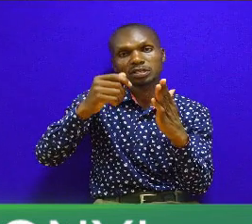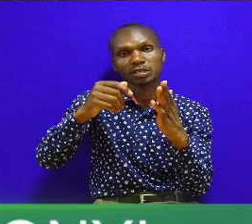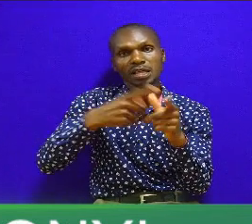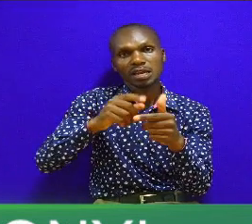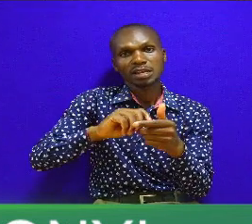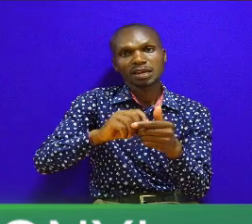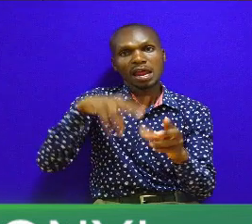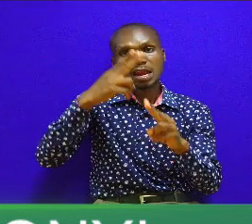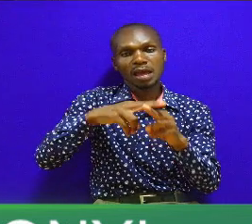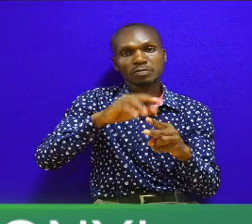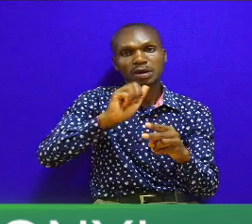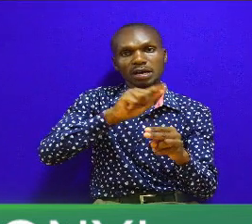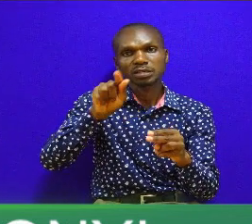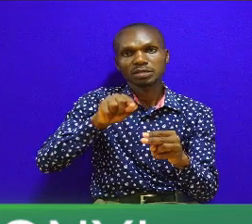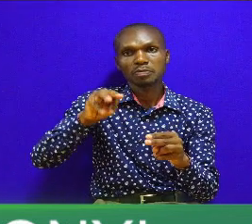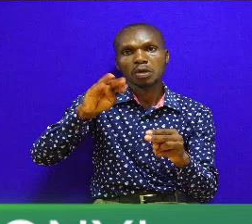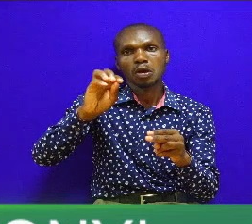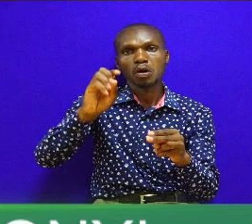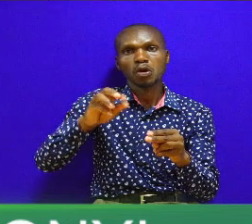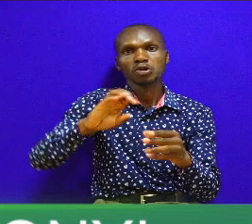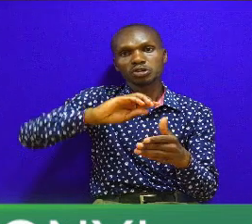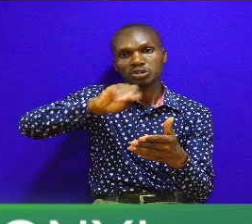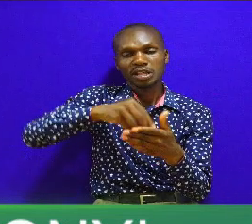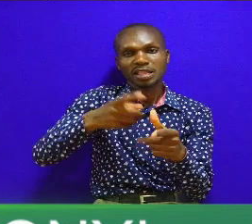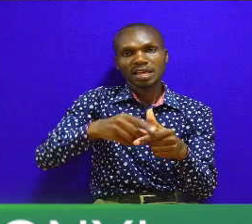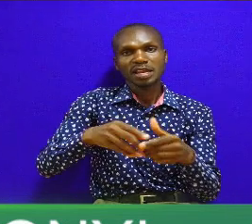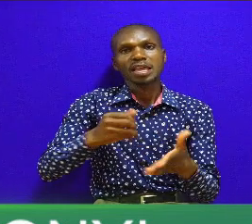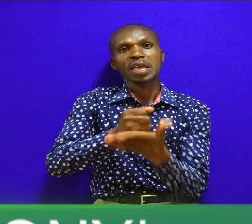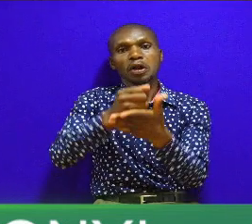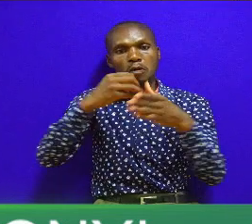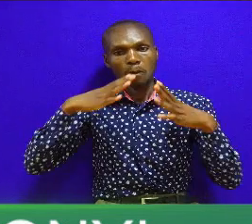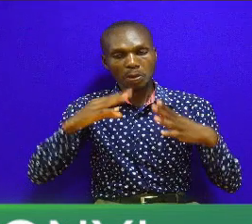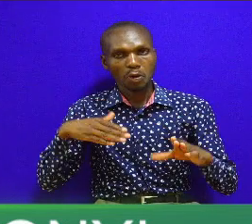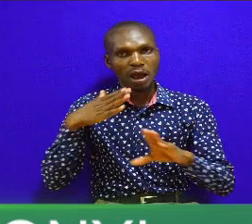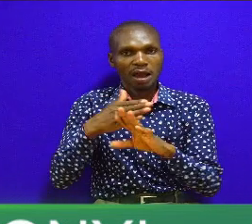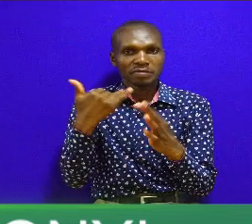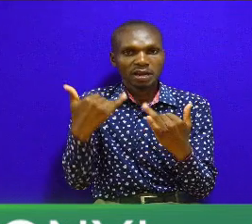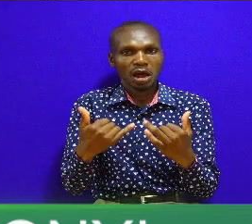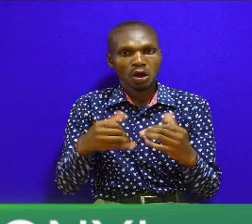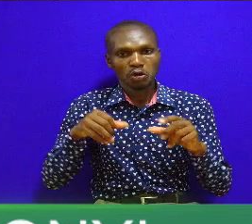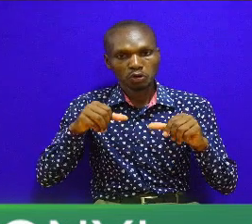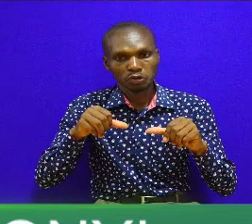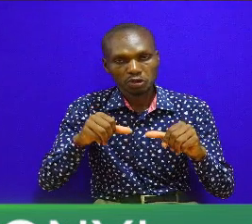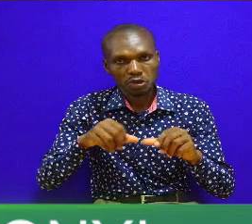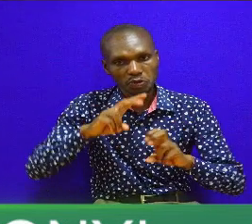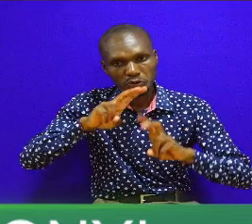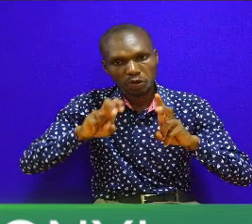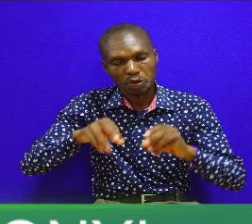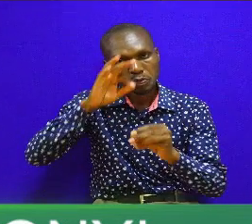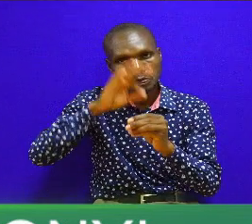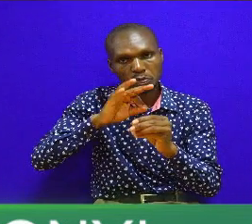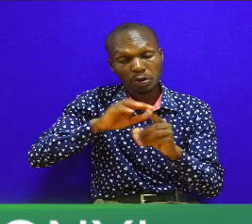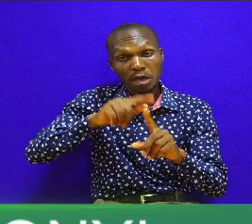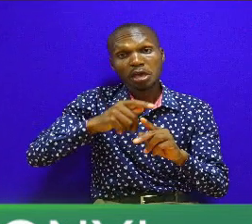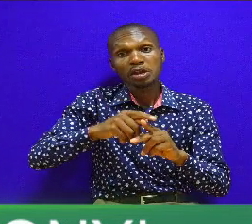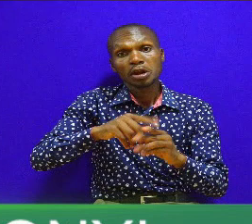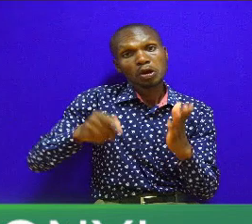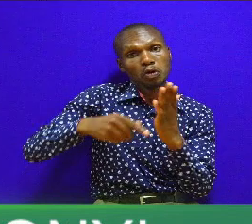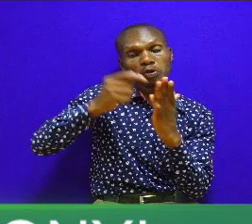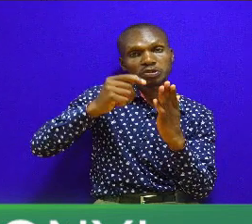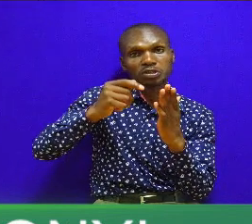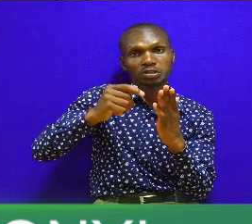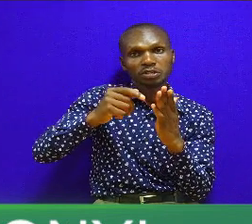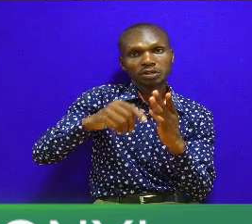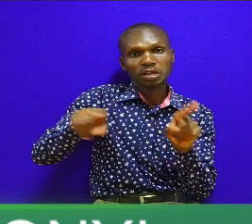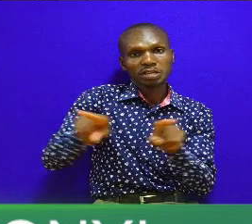Center. Yura chikuli giri liyana kwa ikira niyobo kori asense meyue kero kiliba genrete kweli giri chikura asense mo yu ya kos.